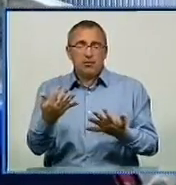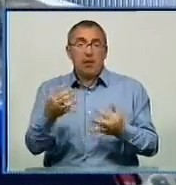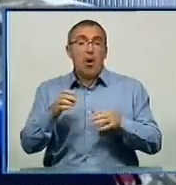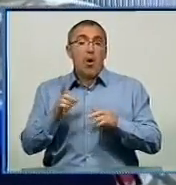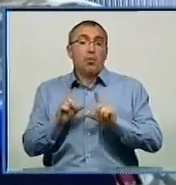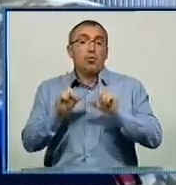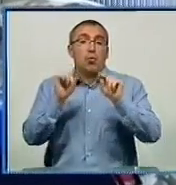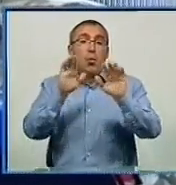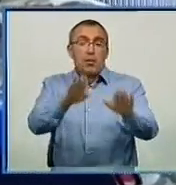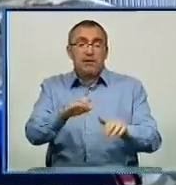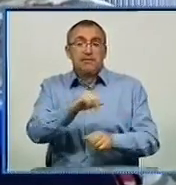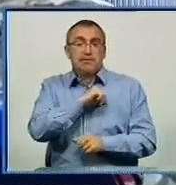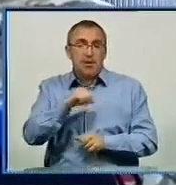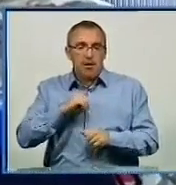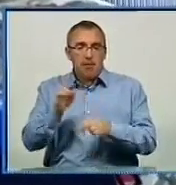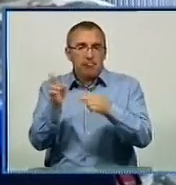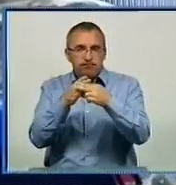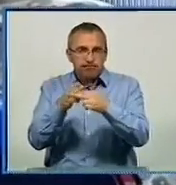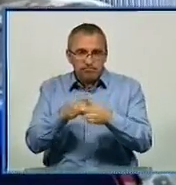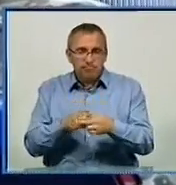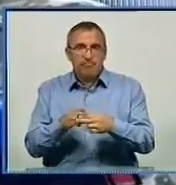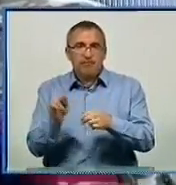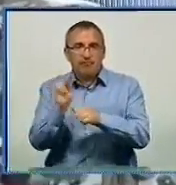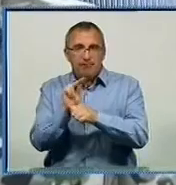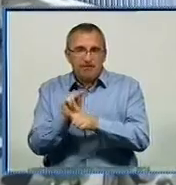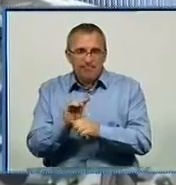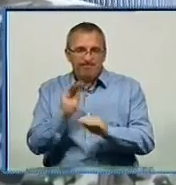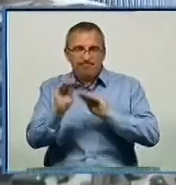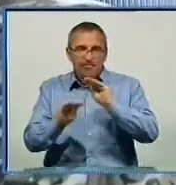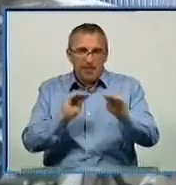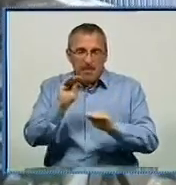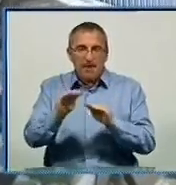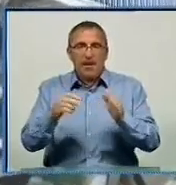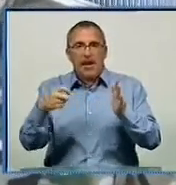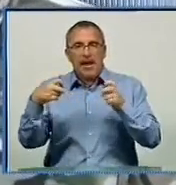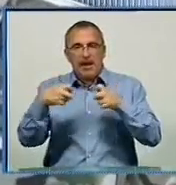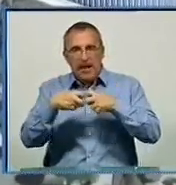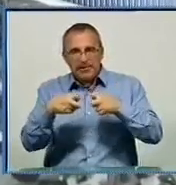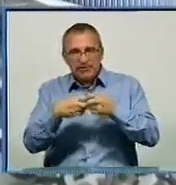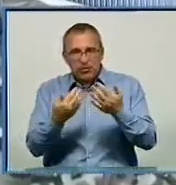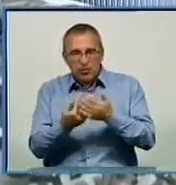сама, но ее все перебрали, там поменяли раздатку новую, поставили, там резину